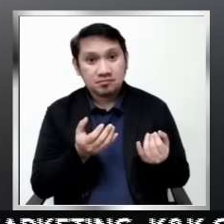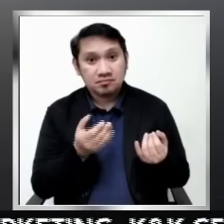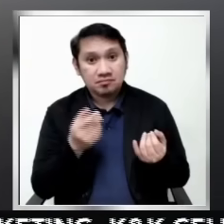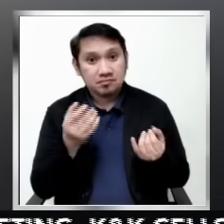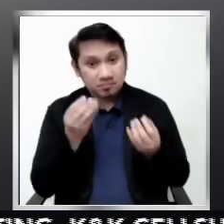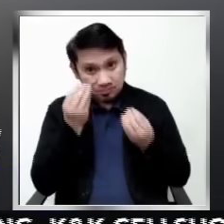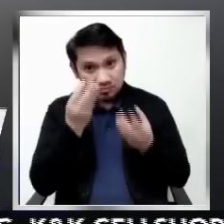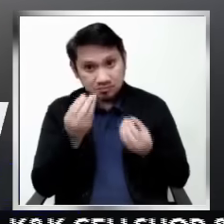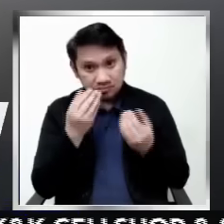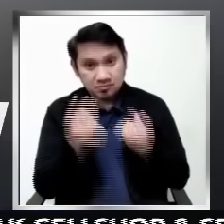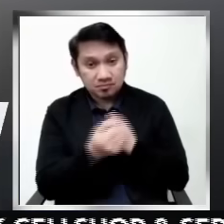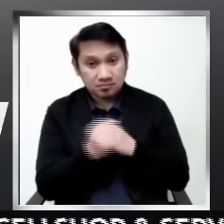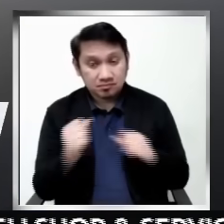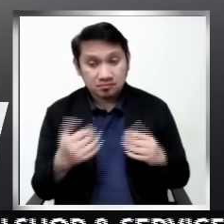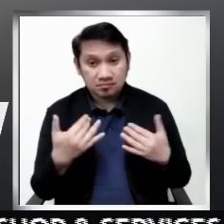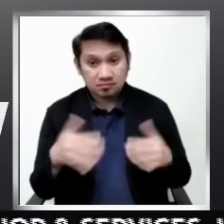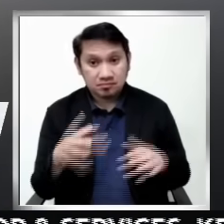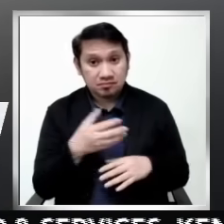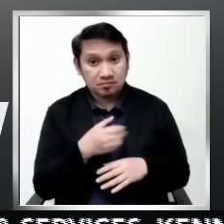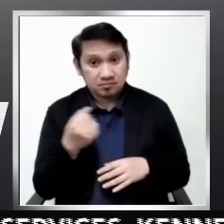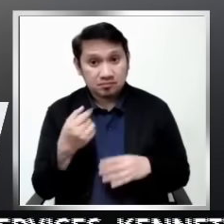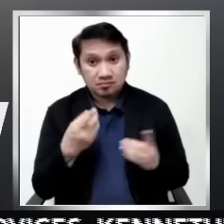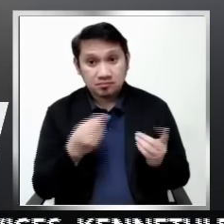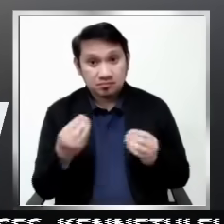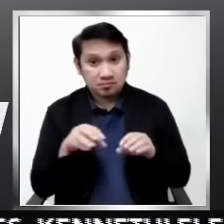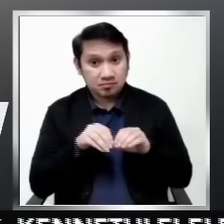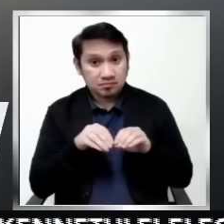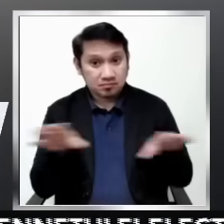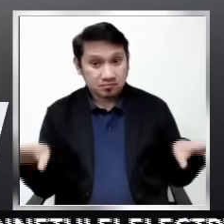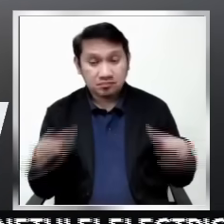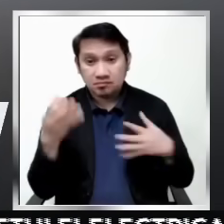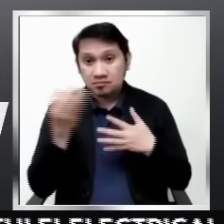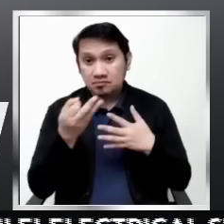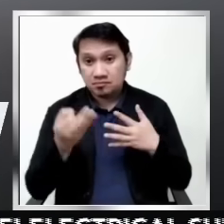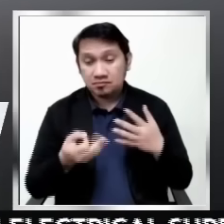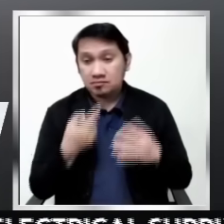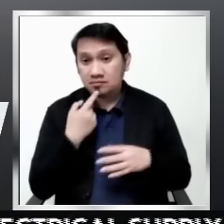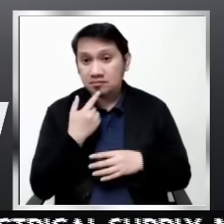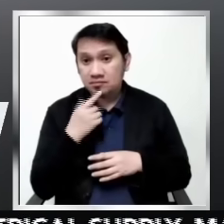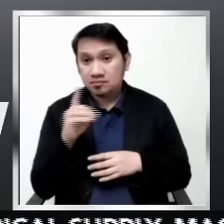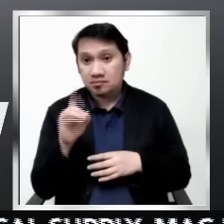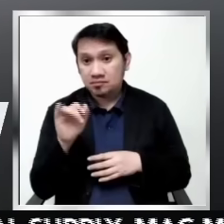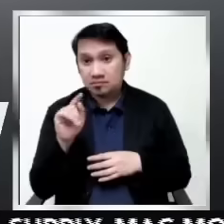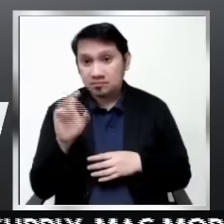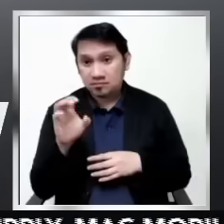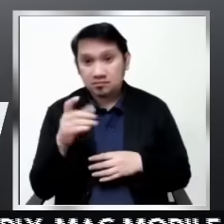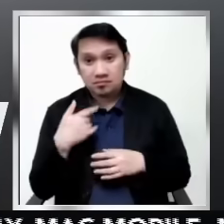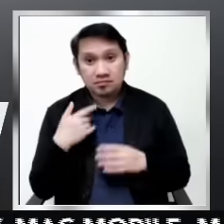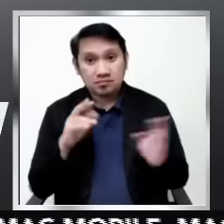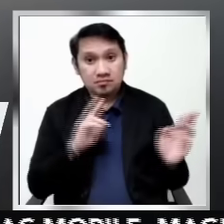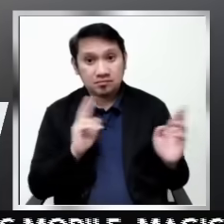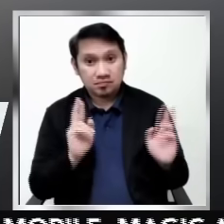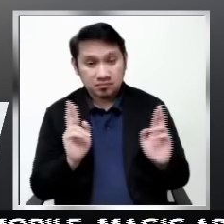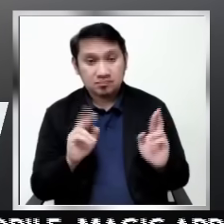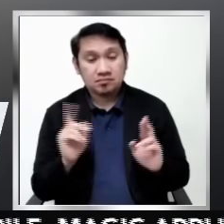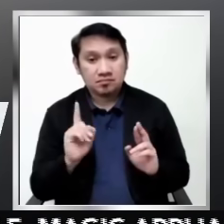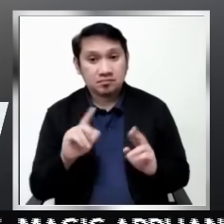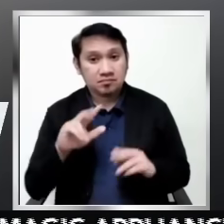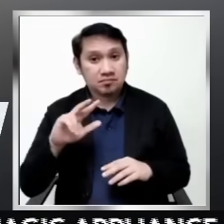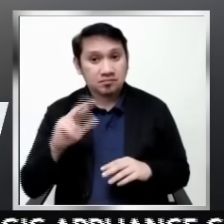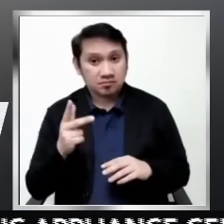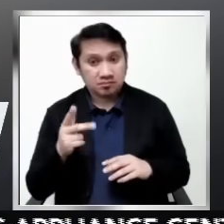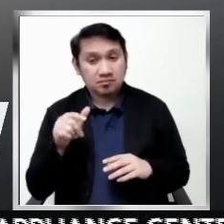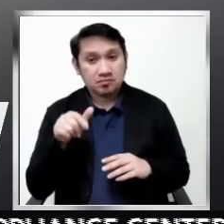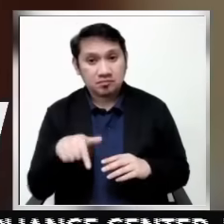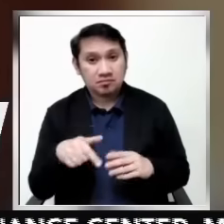ng grupo ang naunang banta na ilabas ang mga nakuhang files, sabi ng DICT, dapat paghandaan ang anilay third wave ng